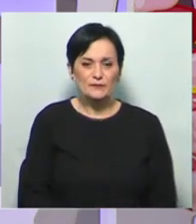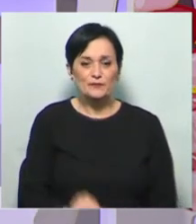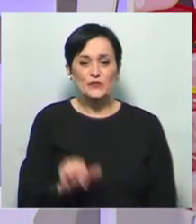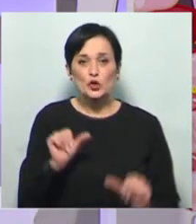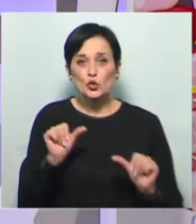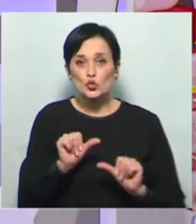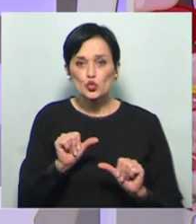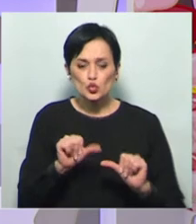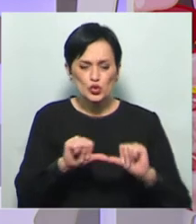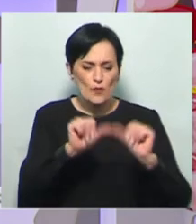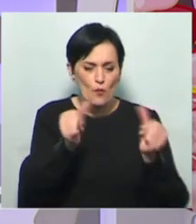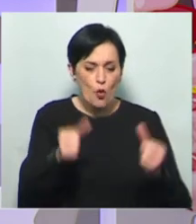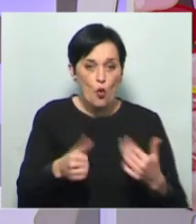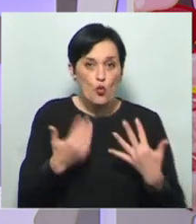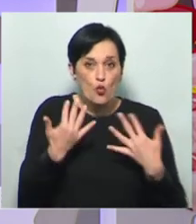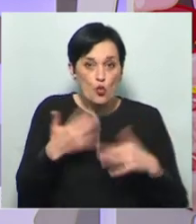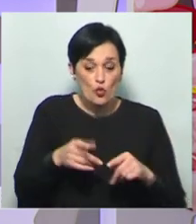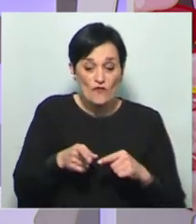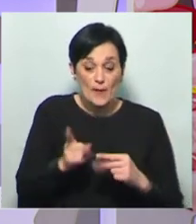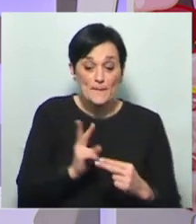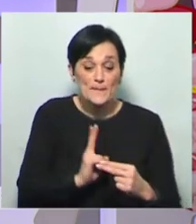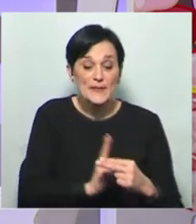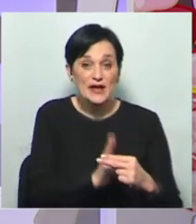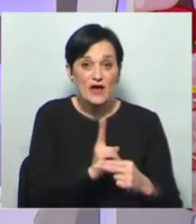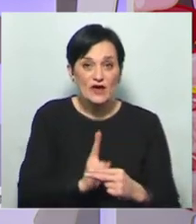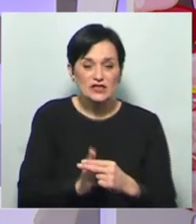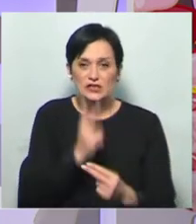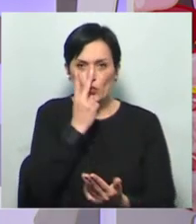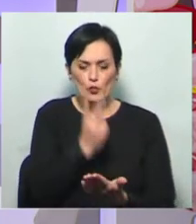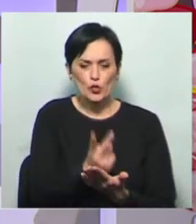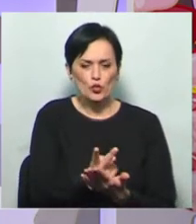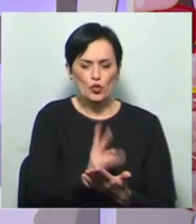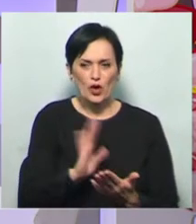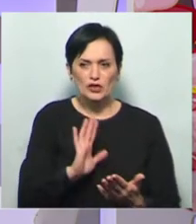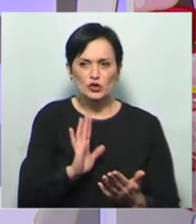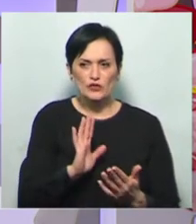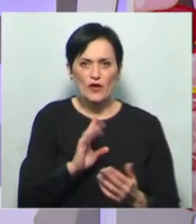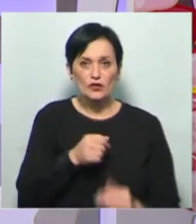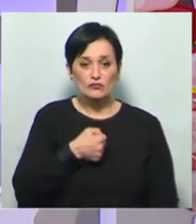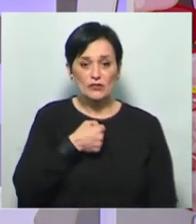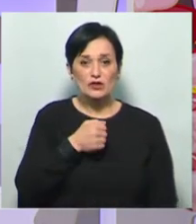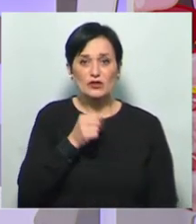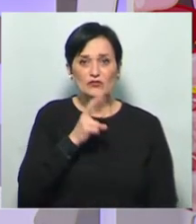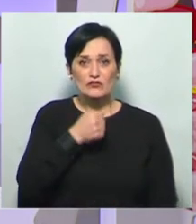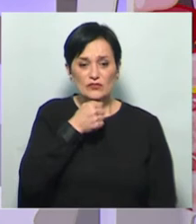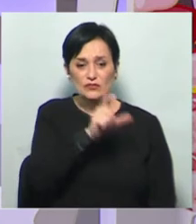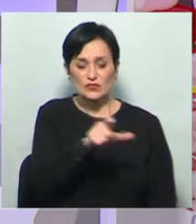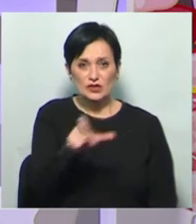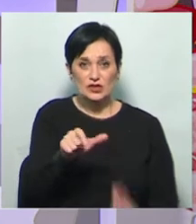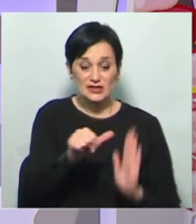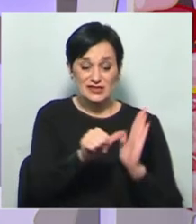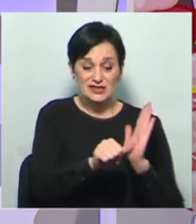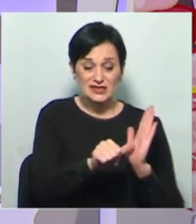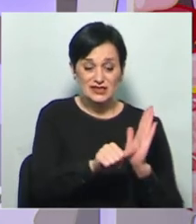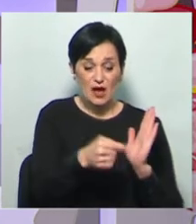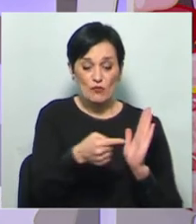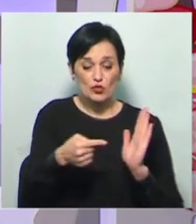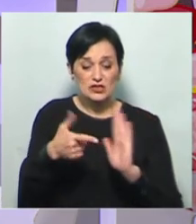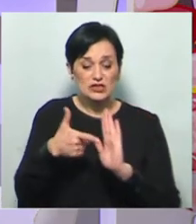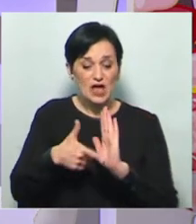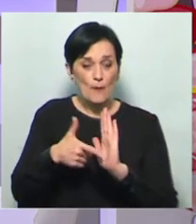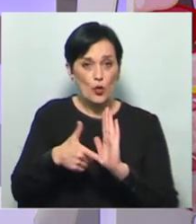ცუდი ფორმების, შორსასული ფორმების პრევენცია მოხდეს, მიუხედავად ამისა, ზრდასრული მოსახლეობის